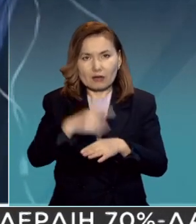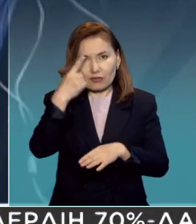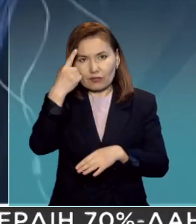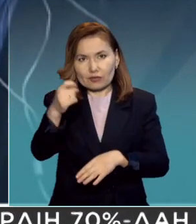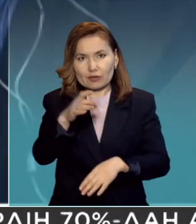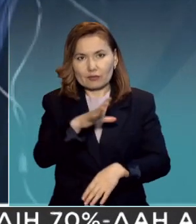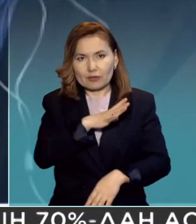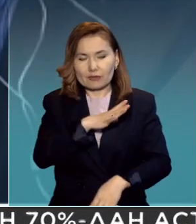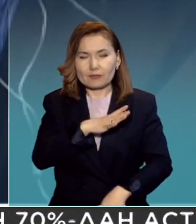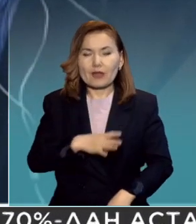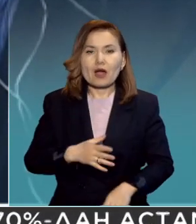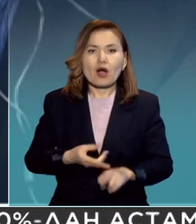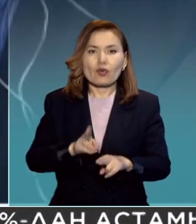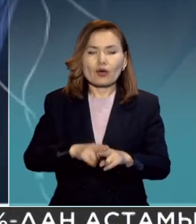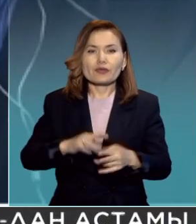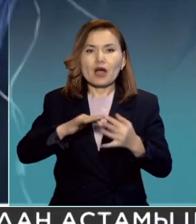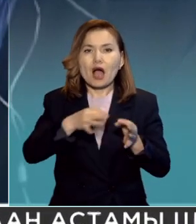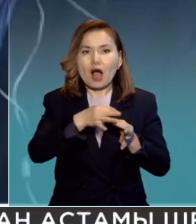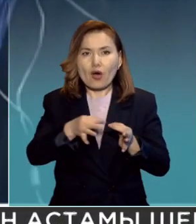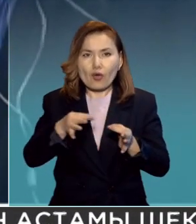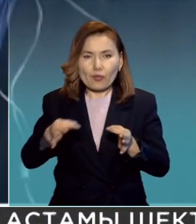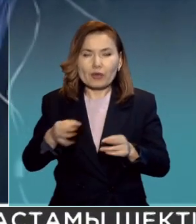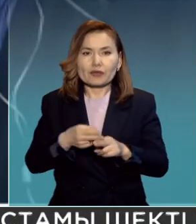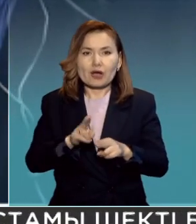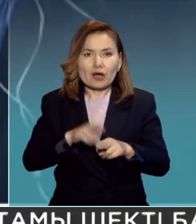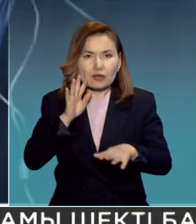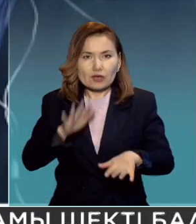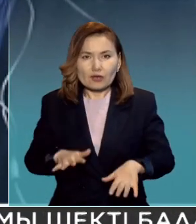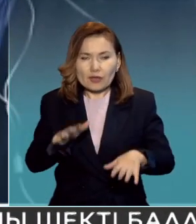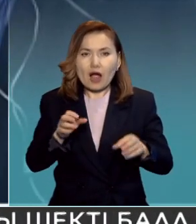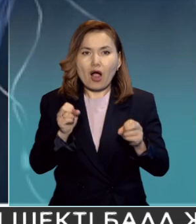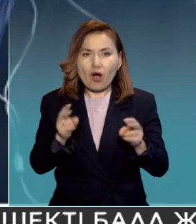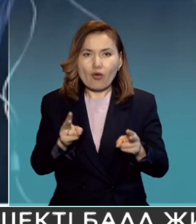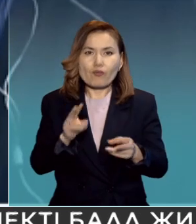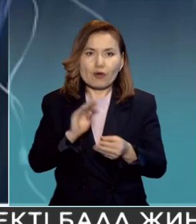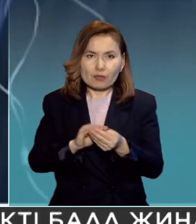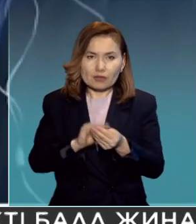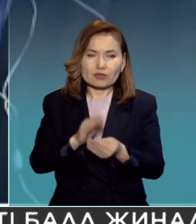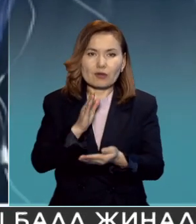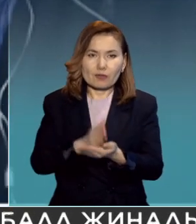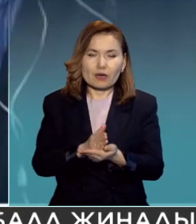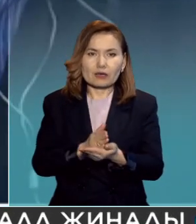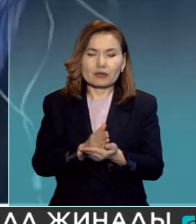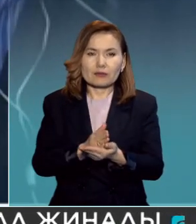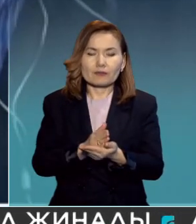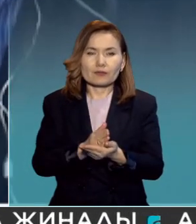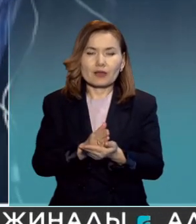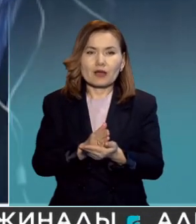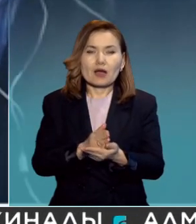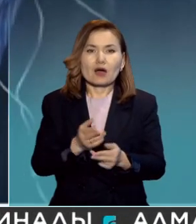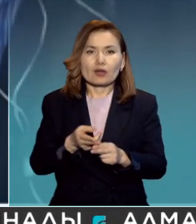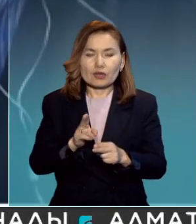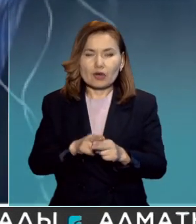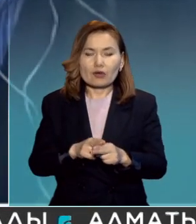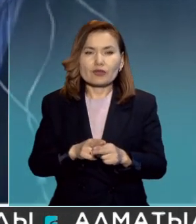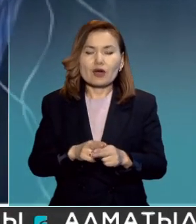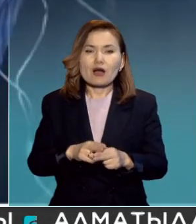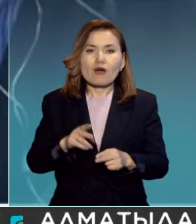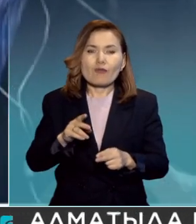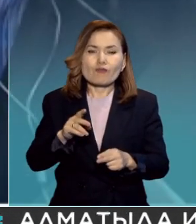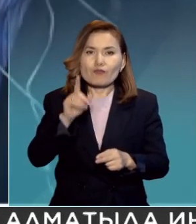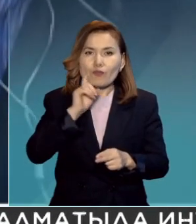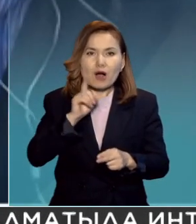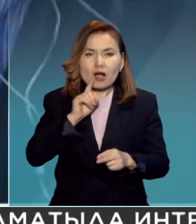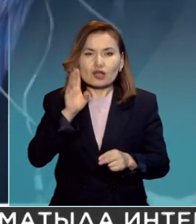Түсінікті, Дәуренбек. Яғни ол елді мекендерге әлі де нақты қауіп төніп тұр ғой? Жоқ, әрине, бұл тек болжам ғана. Бәрі